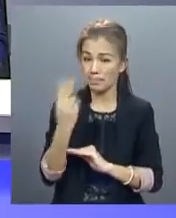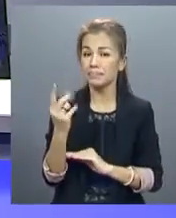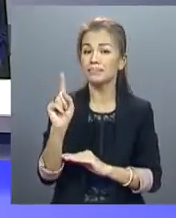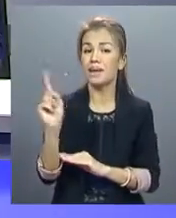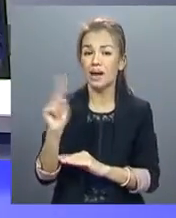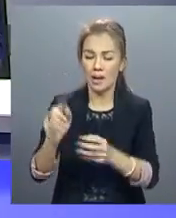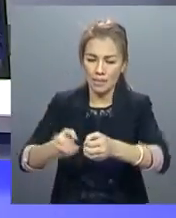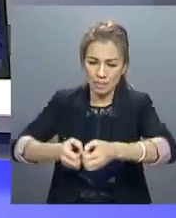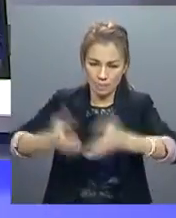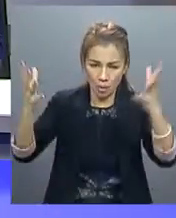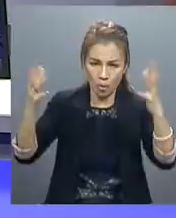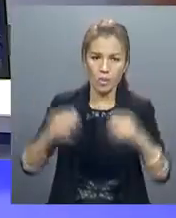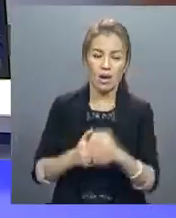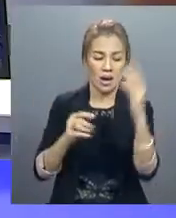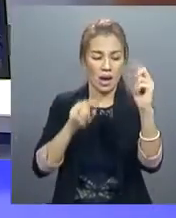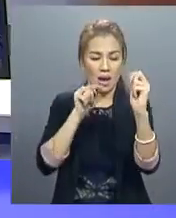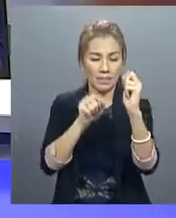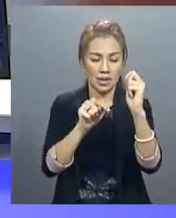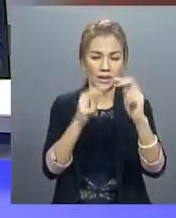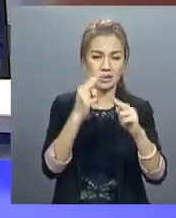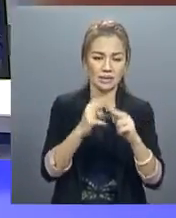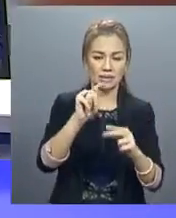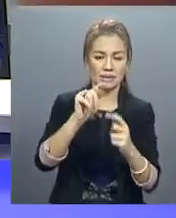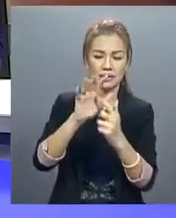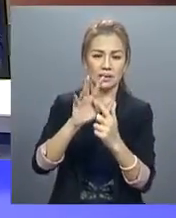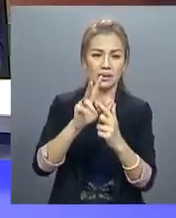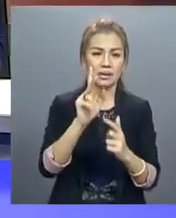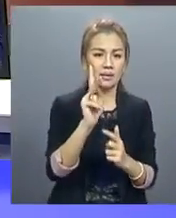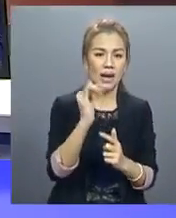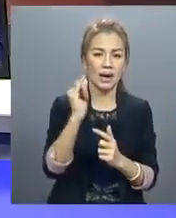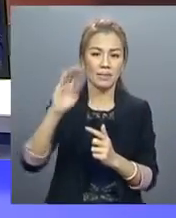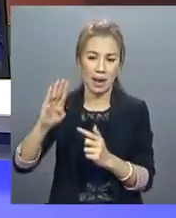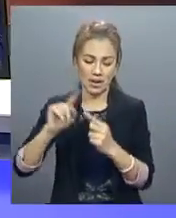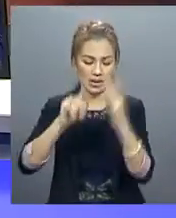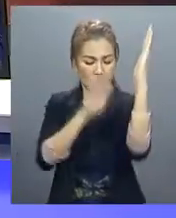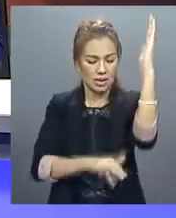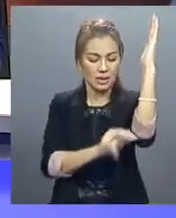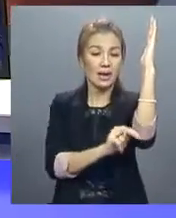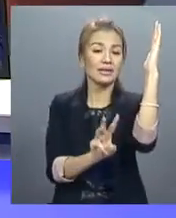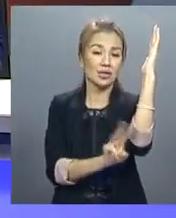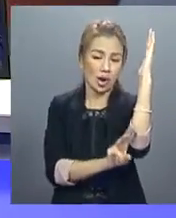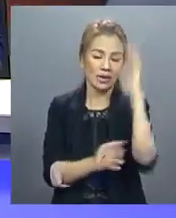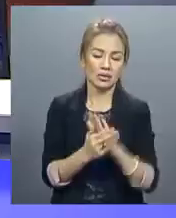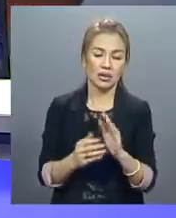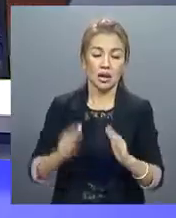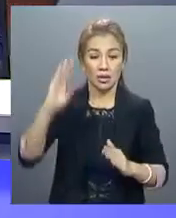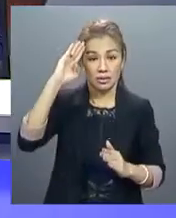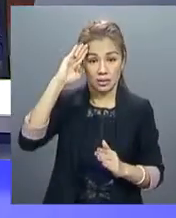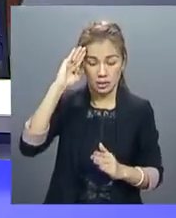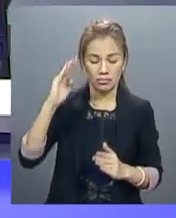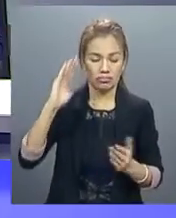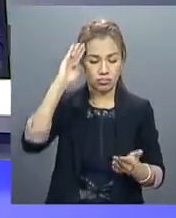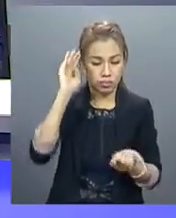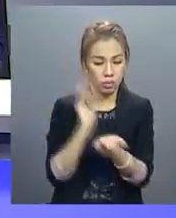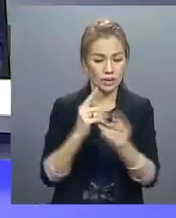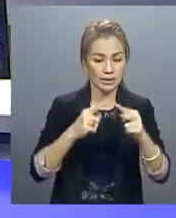เกิดระเบิดที่อำเภอตากใบและอำเภอสุงไหงปาดีจังหวัดนราธิวาสอีก2จุดนะครับทำให้เจ้าหน้าที่ได้รับบาดเจ็บ3นายส่วนการดูแลความ